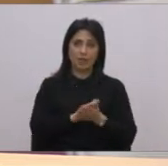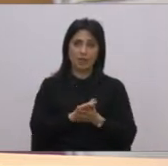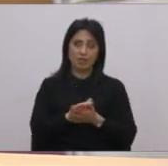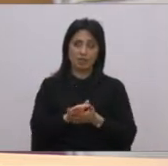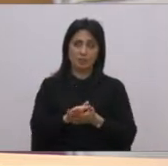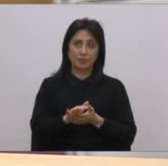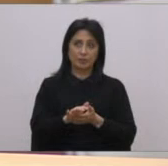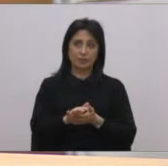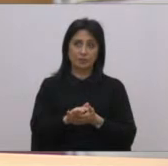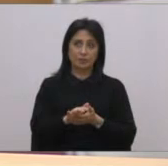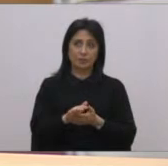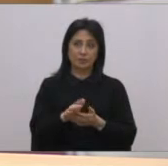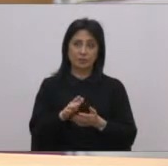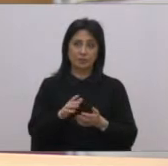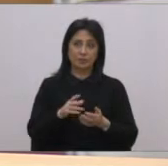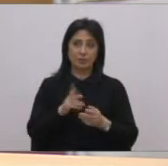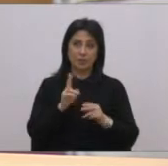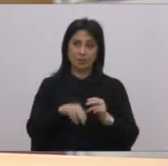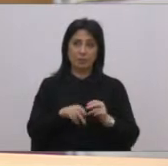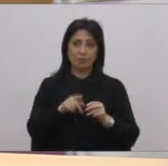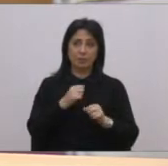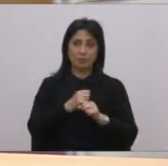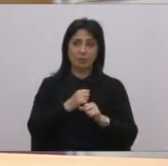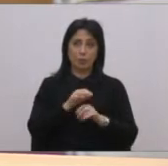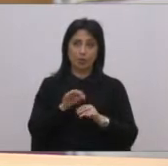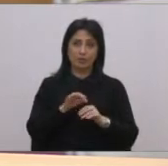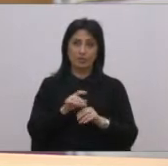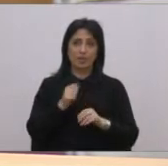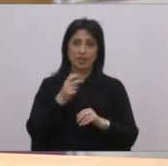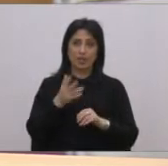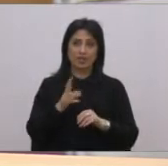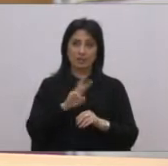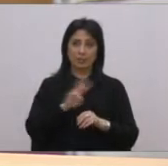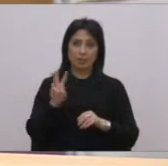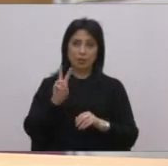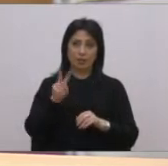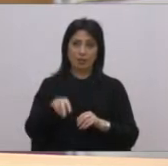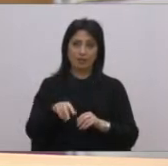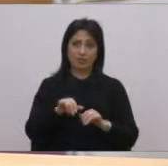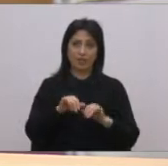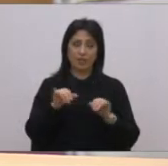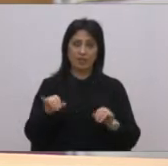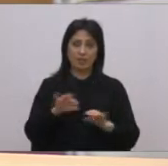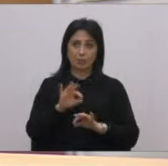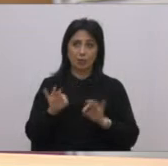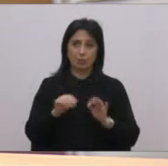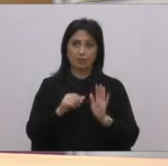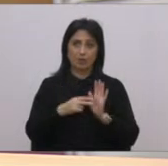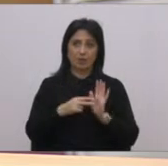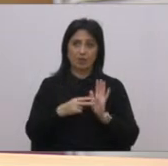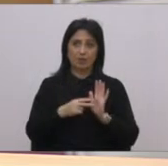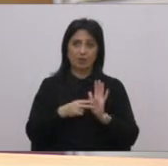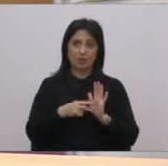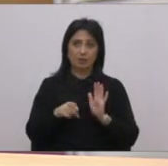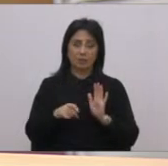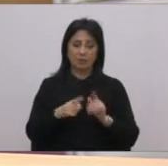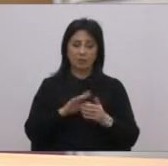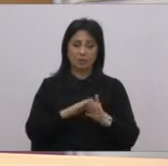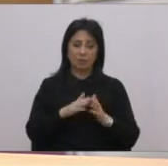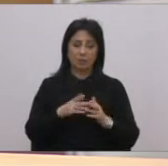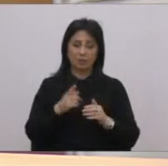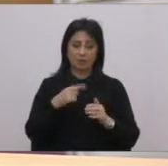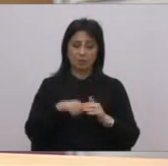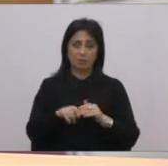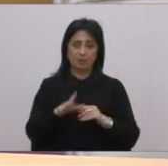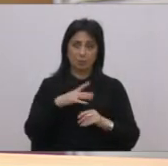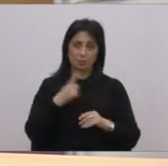გამო გაღება და დასასრულებად პროექტის. Რამდენი მილიონი ლარით გაიზარდა პროექტის ღირებულება აი ამ პირობების გამო, და